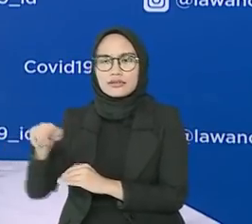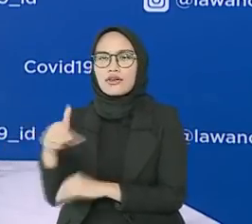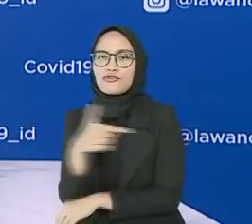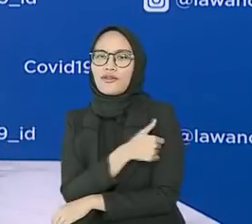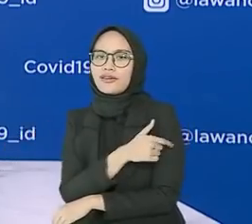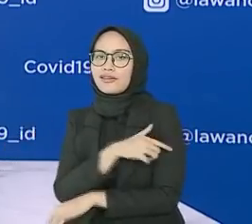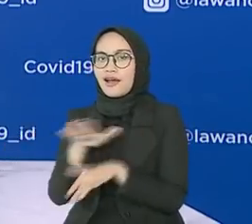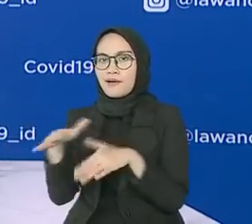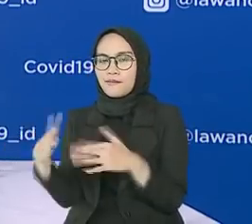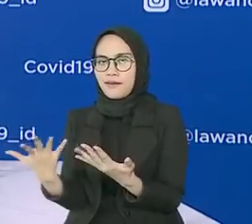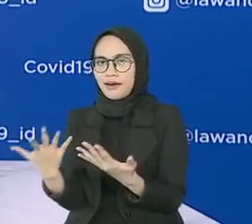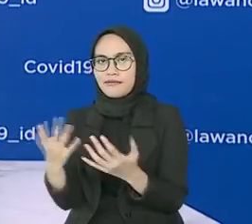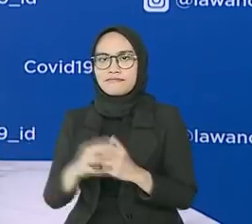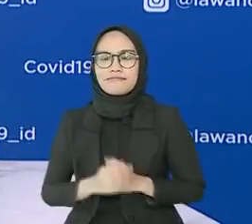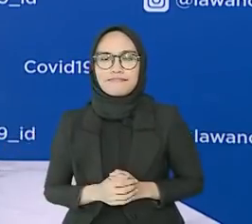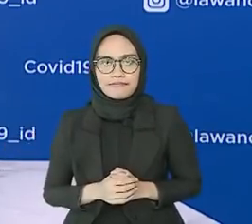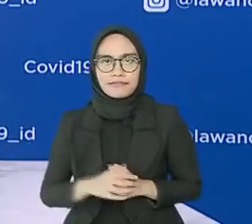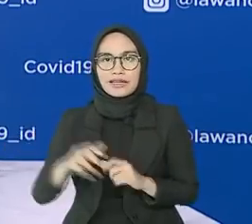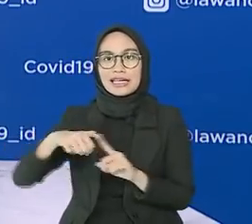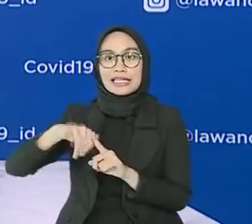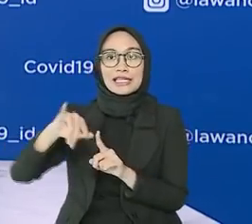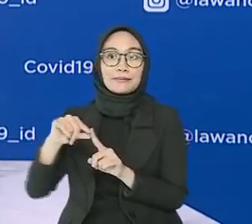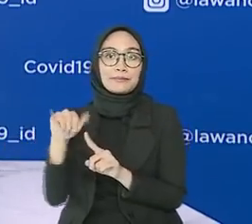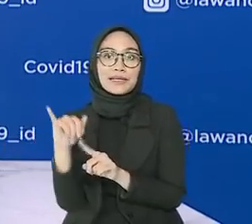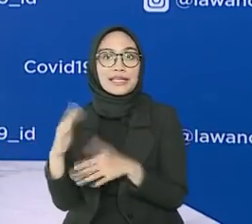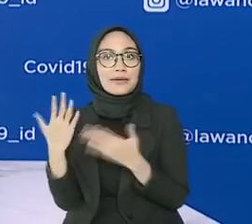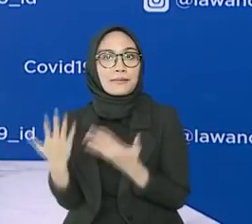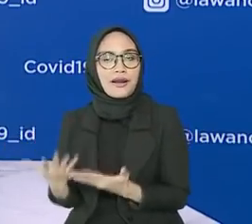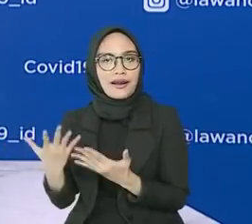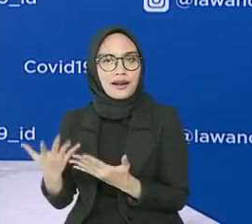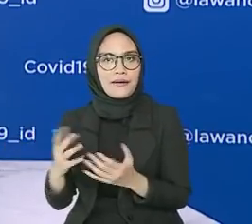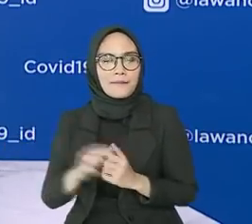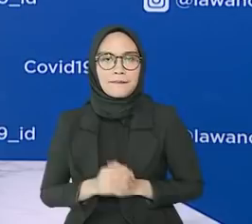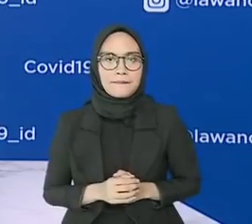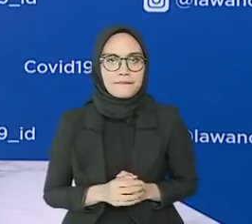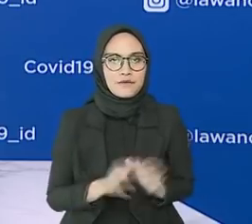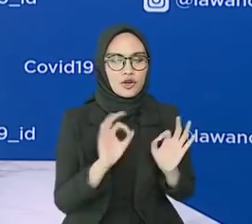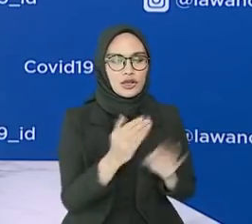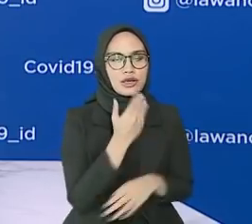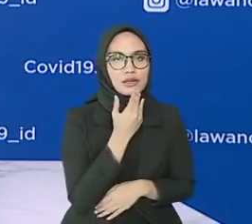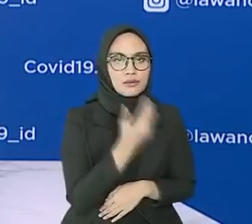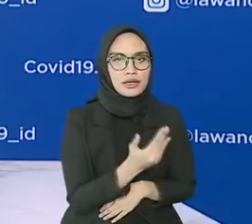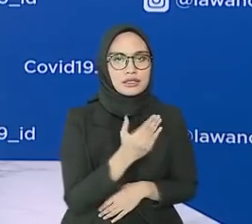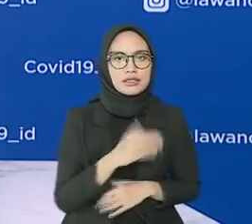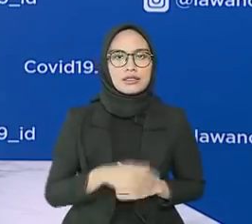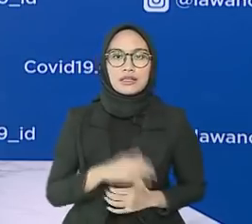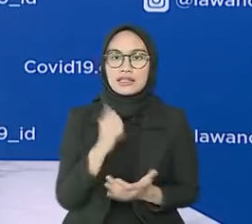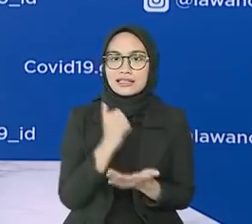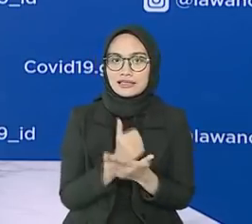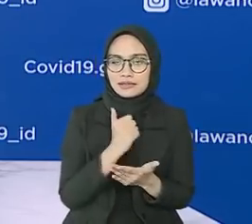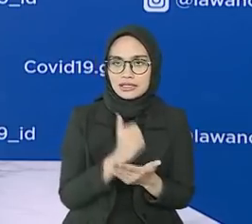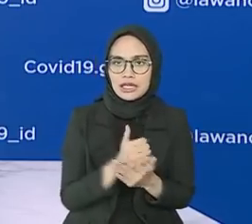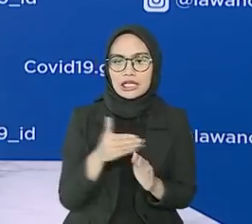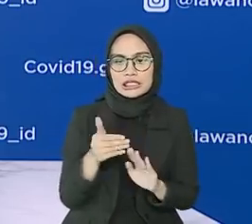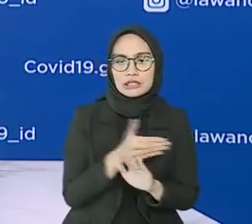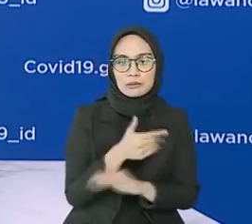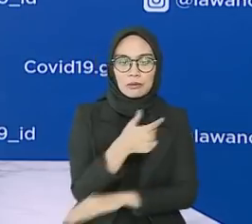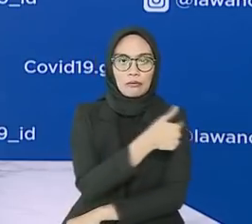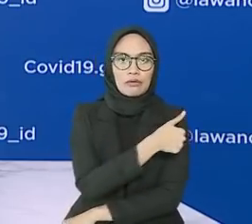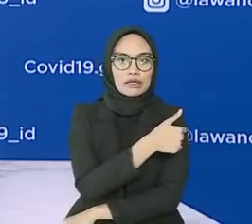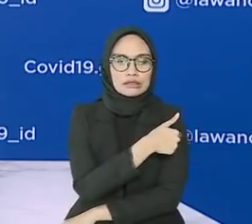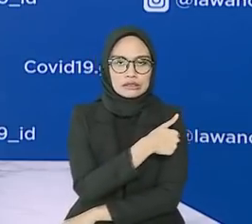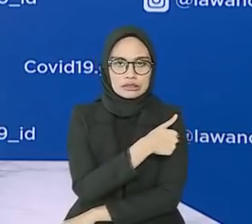yang ada? Mohon penjelasannya. Terima kasih. Terima kasih pada Media Indonesia. Pada prinsipnya, sebelum bisa